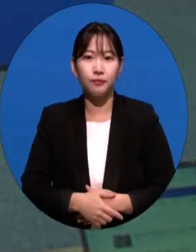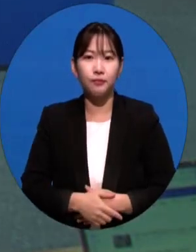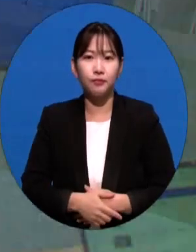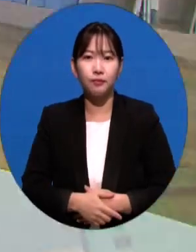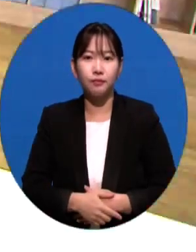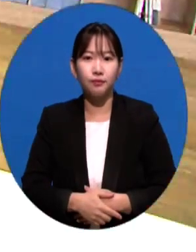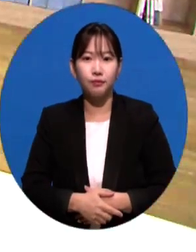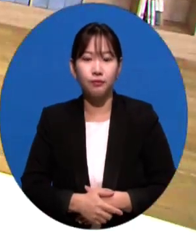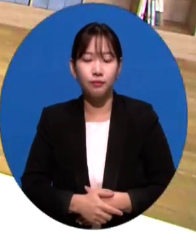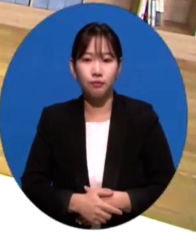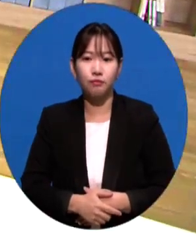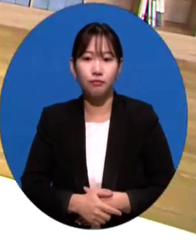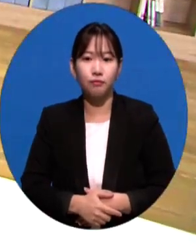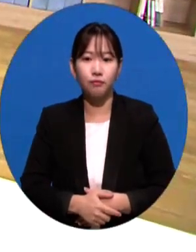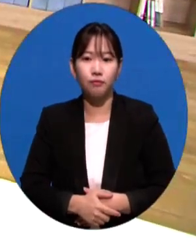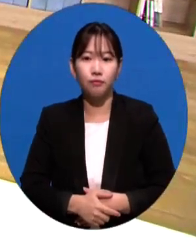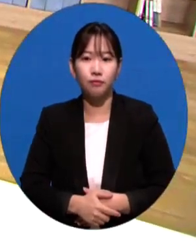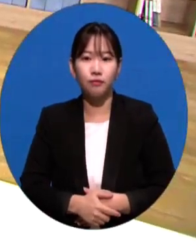기자입니다